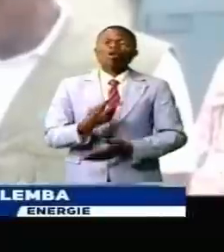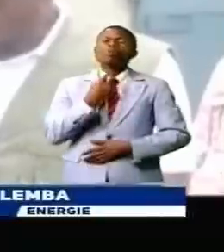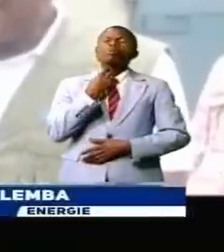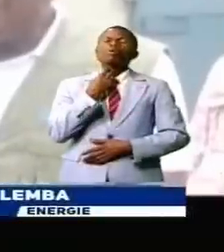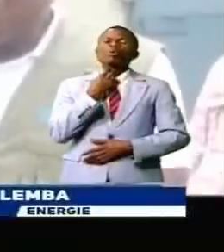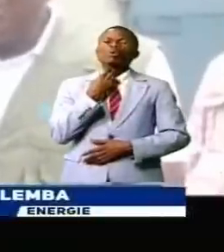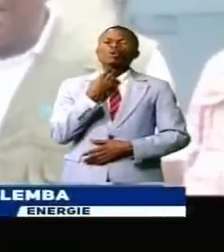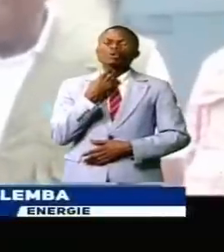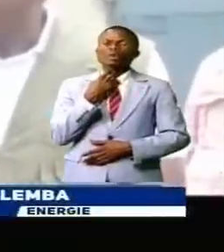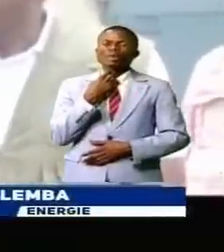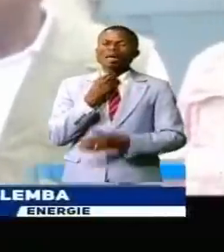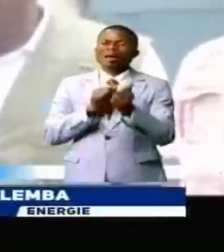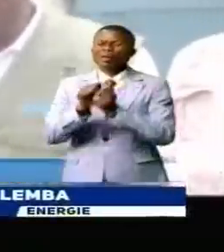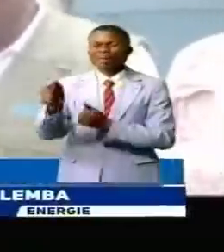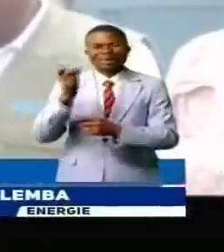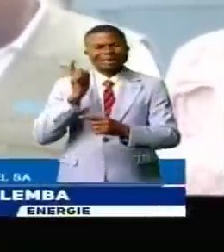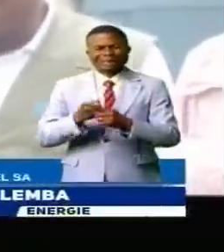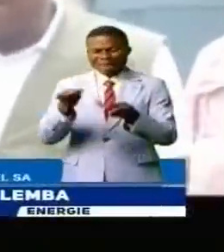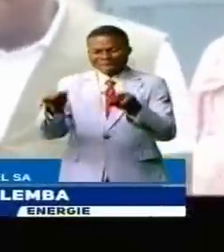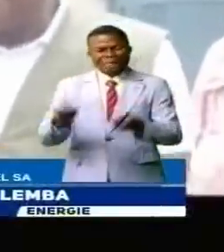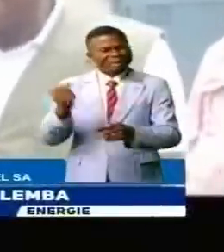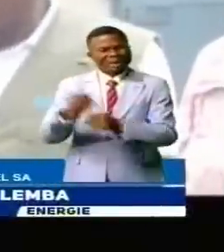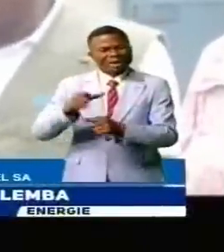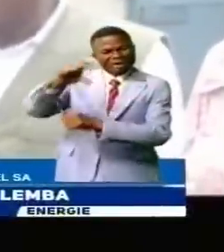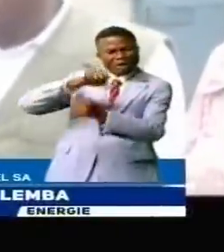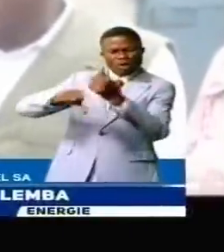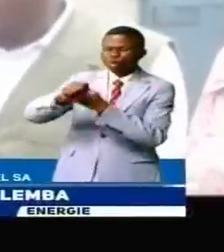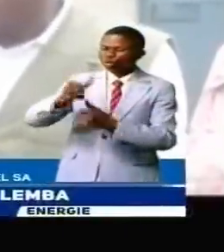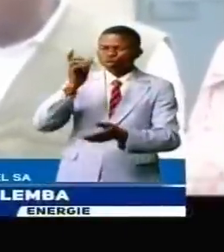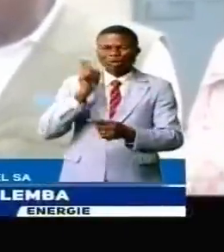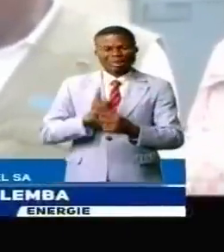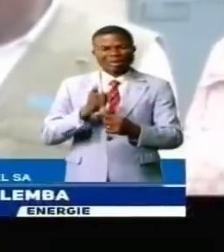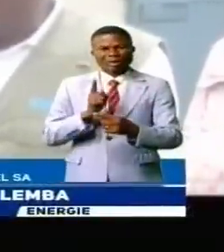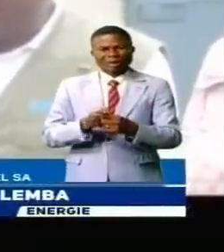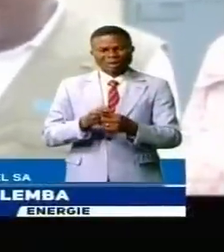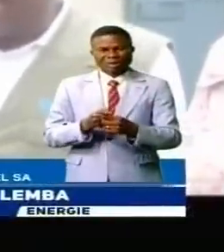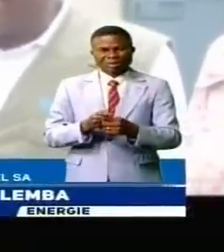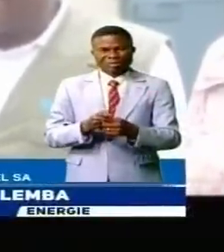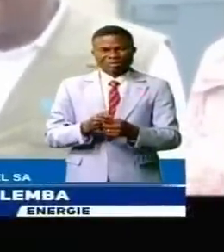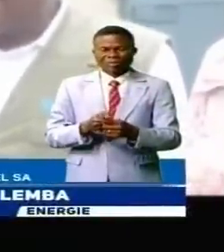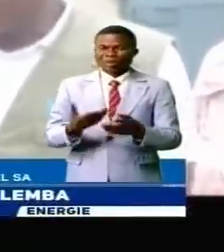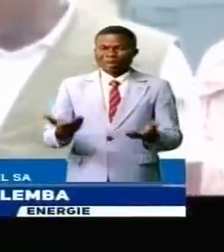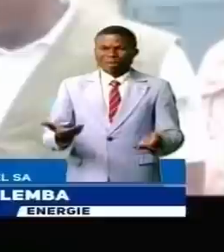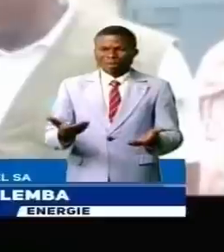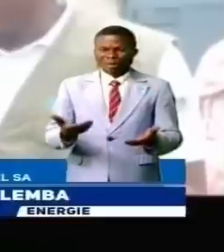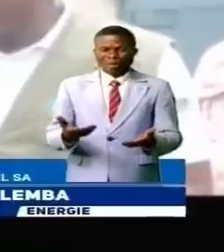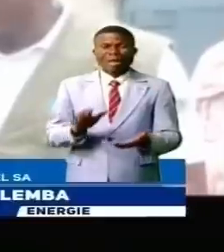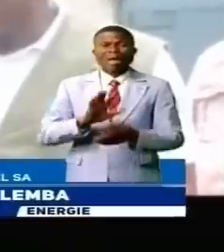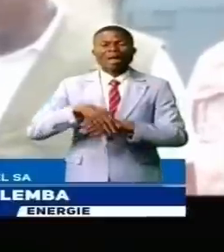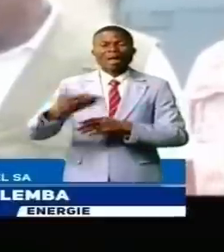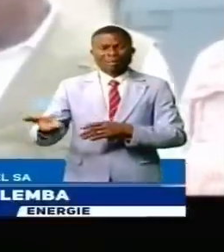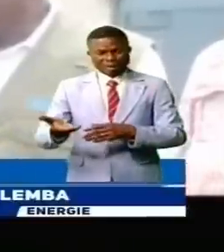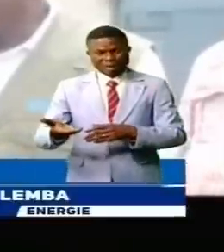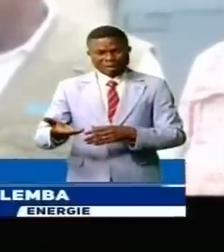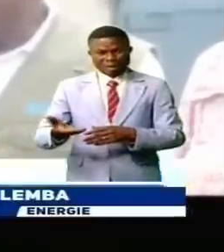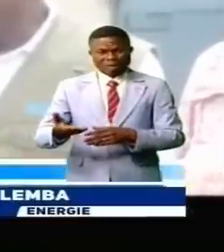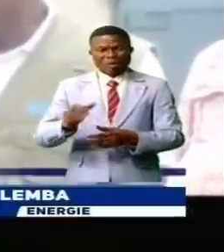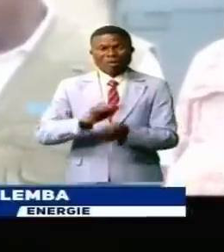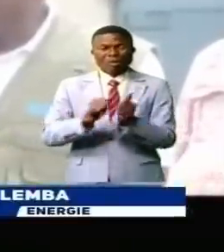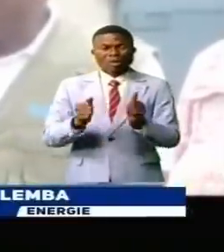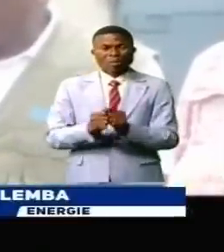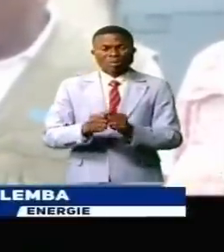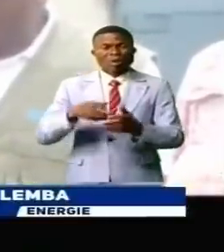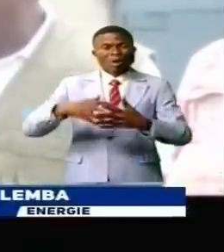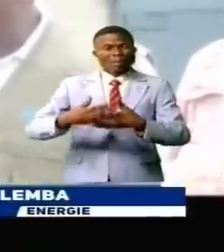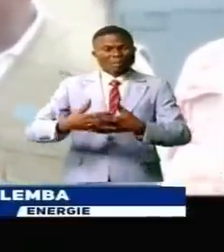envahies. Tout, il n'y a plus d'espace libre autour de cabines et nos transformateurs ne savent pas respirer. La conséquence, c'est que ces unités